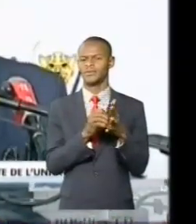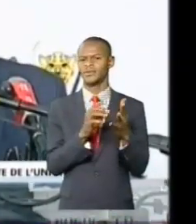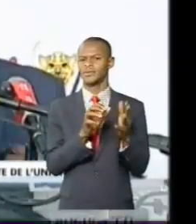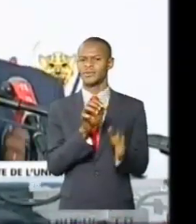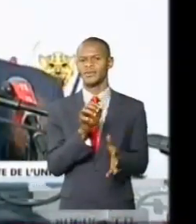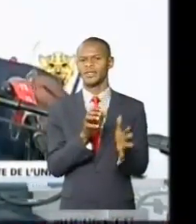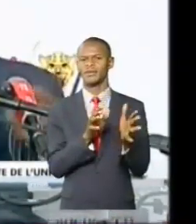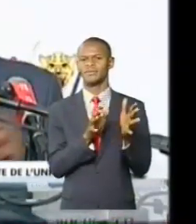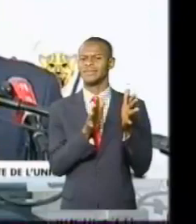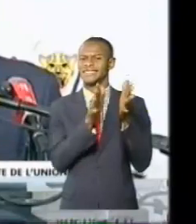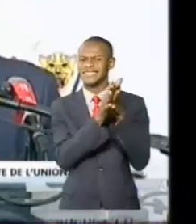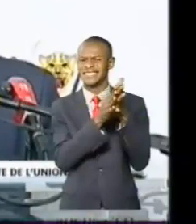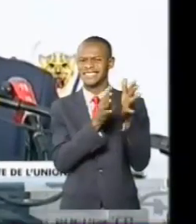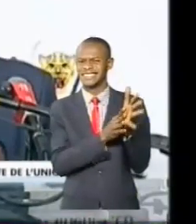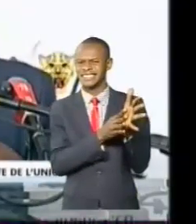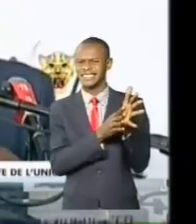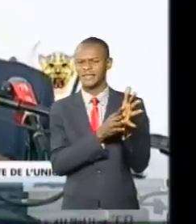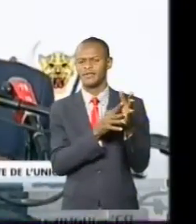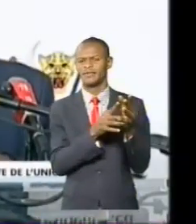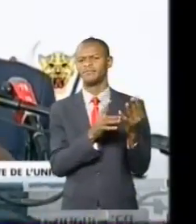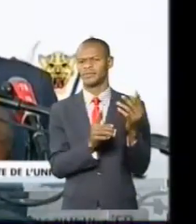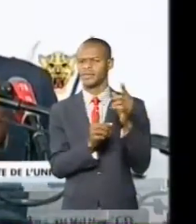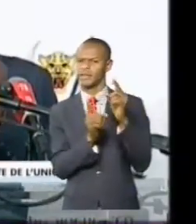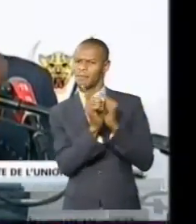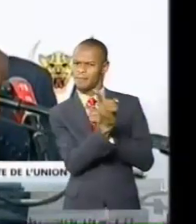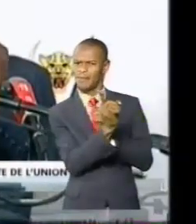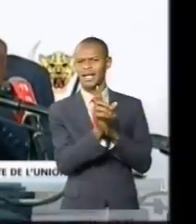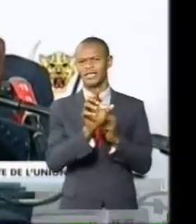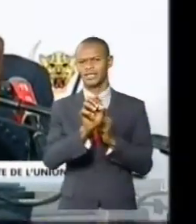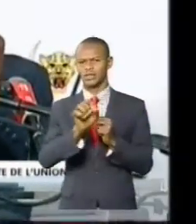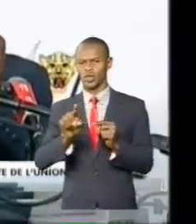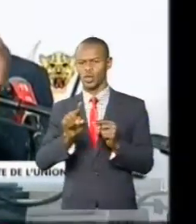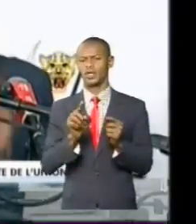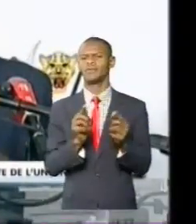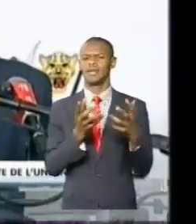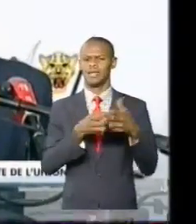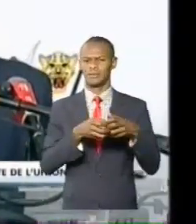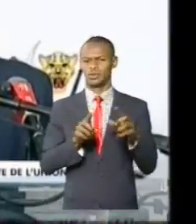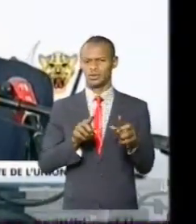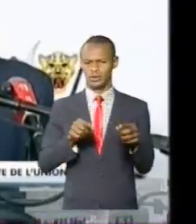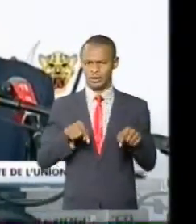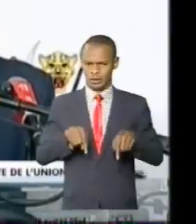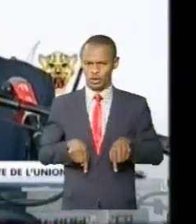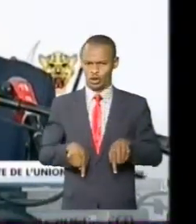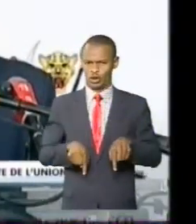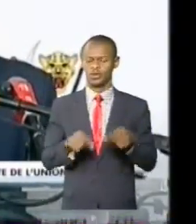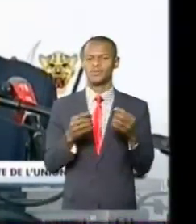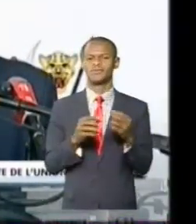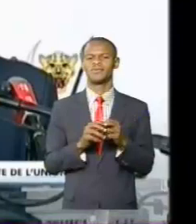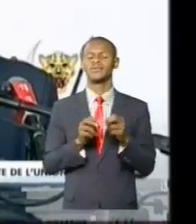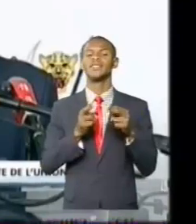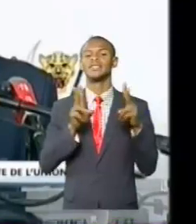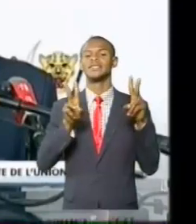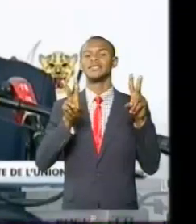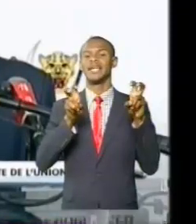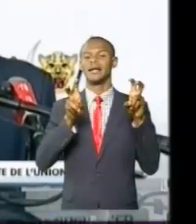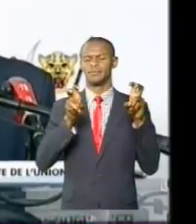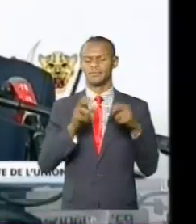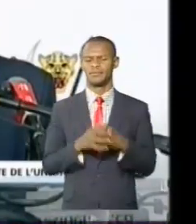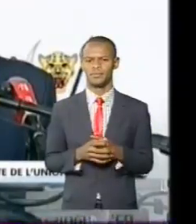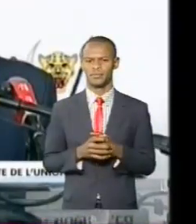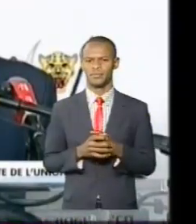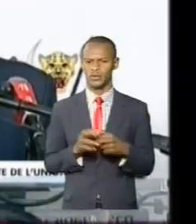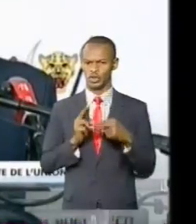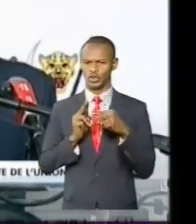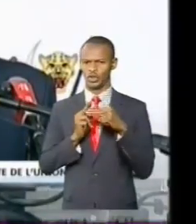19/077 du 26 août 2019 portant nomination des vice-premiers ministres,